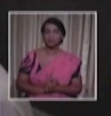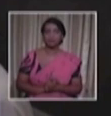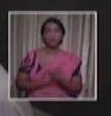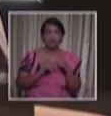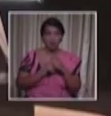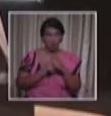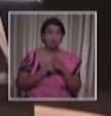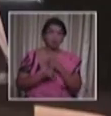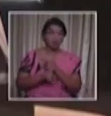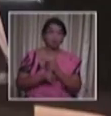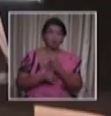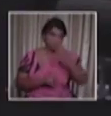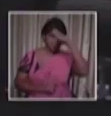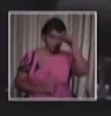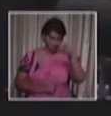সদস্যের ভোট।